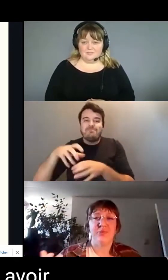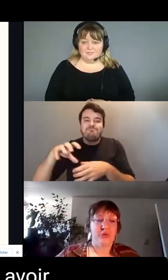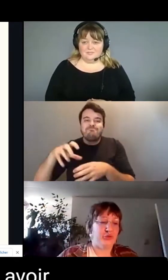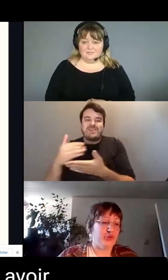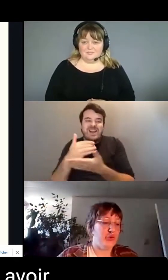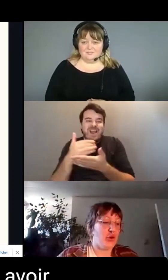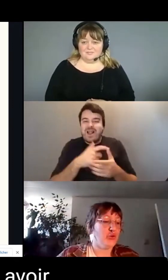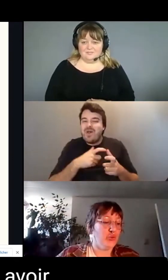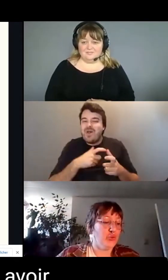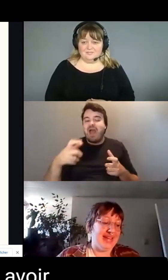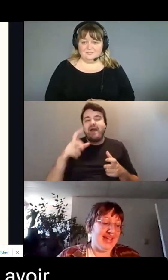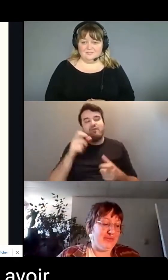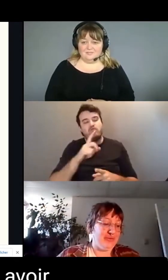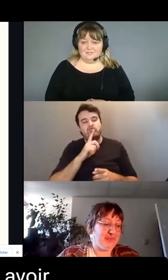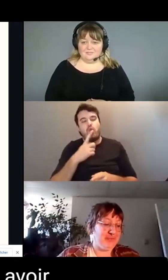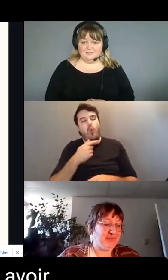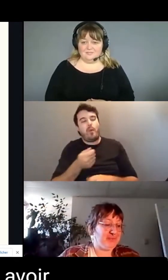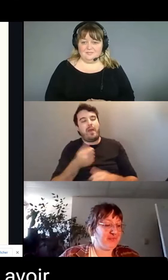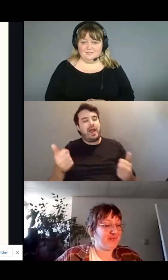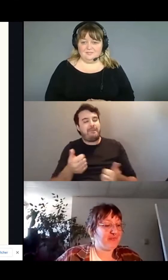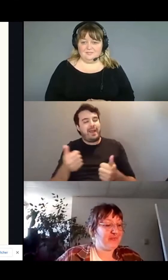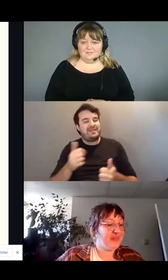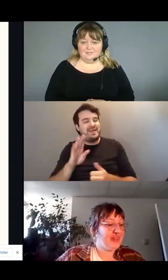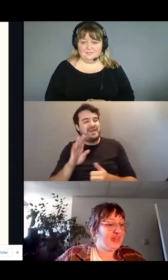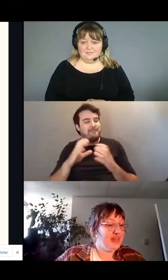l'eau sur nos betteraves.